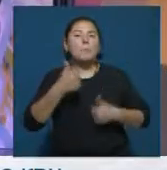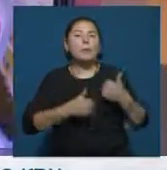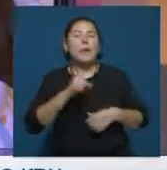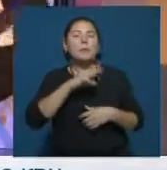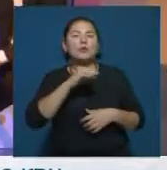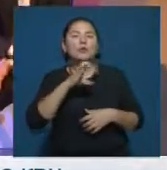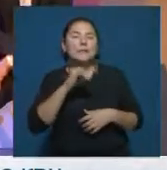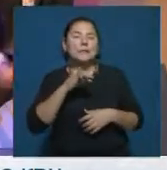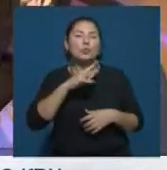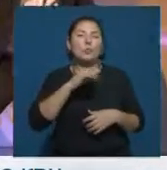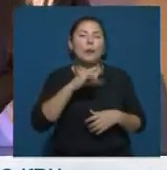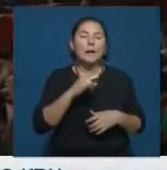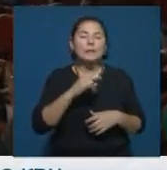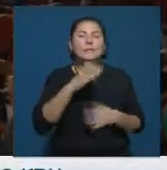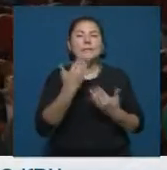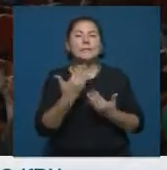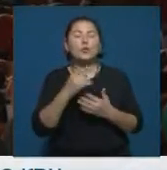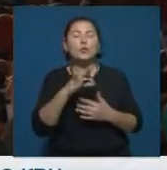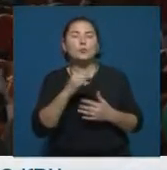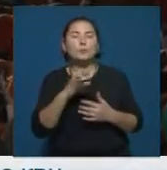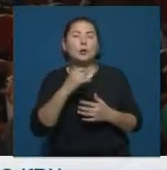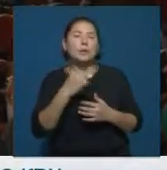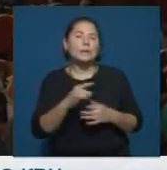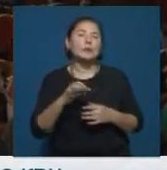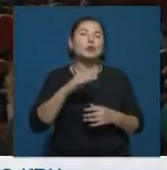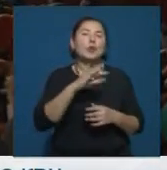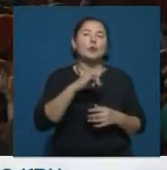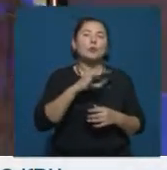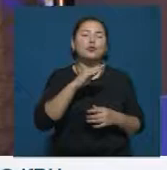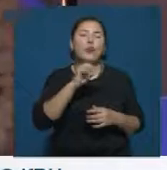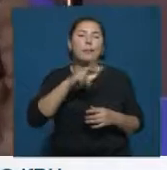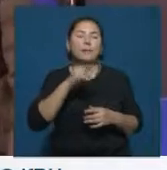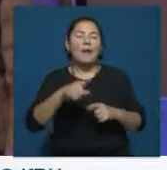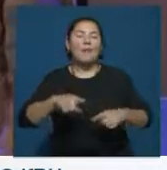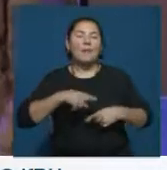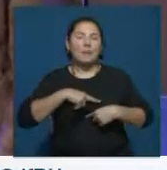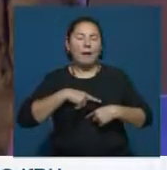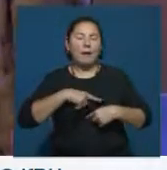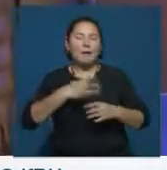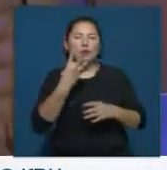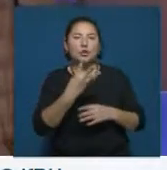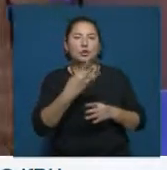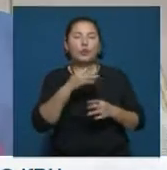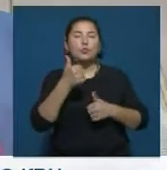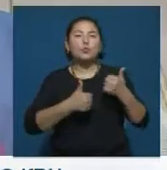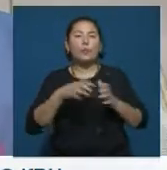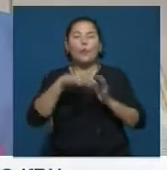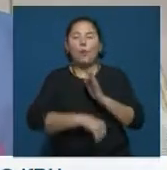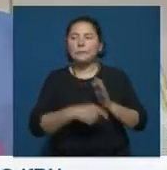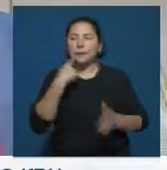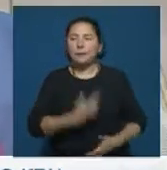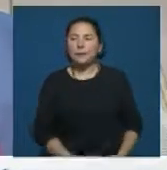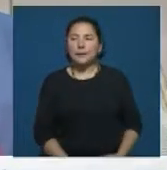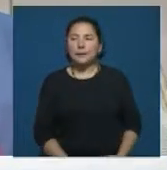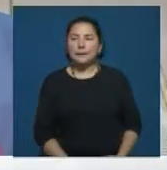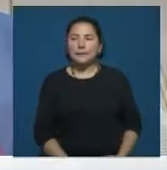Аташ Сити, Тупкараганас, Сдерышин, Беневский район и Жанаузенский Жалын. Финальная часть состоит из 4 туров.